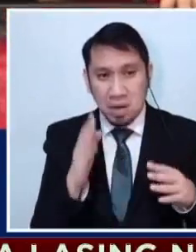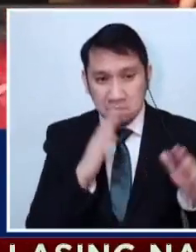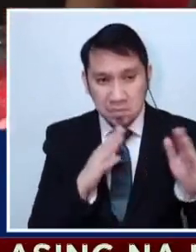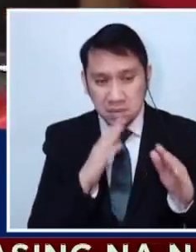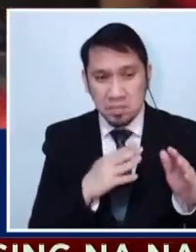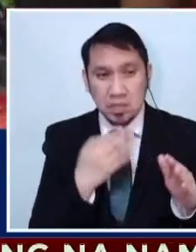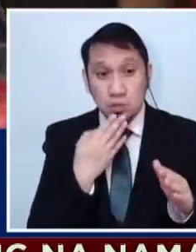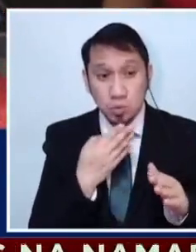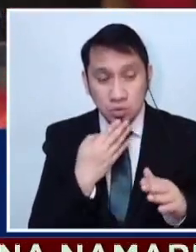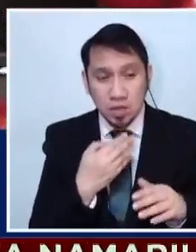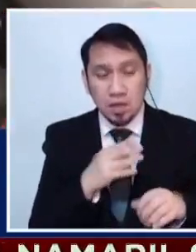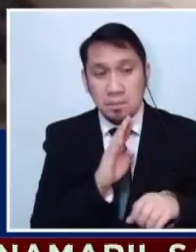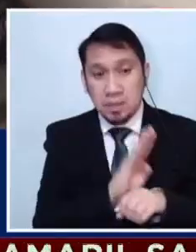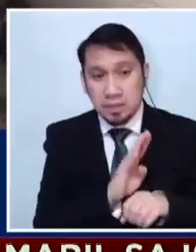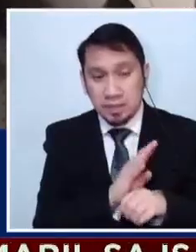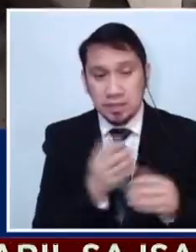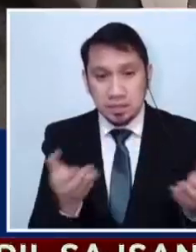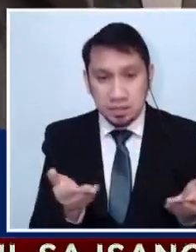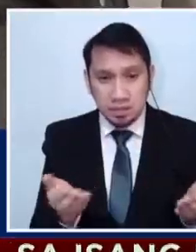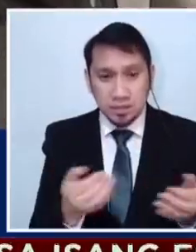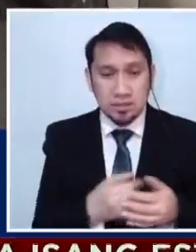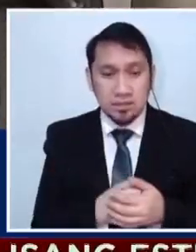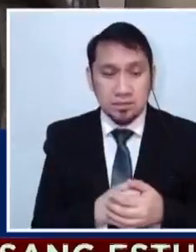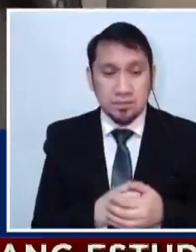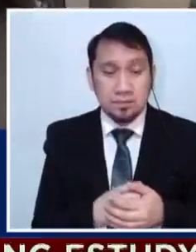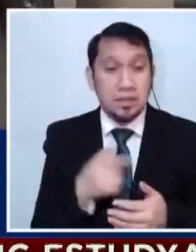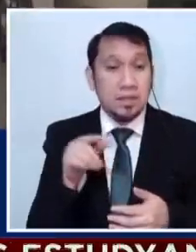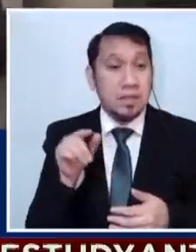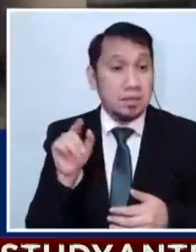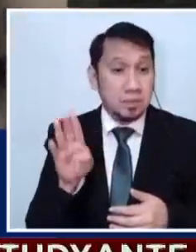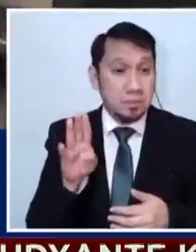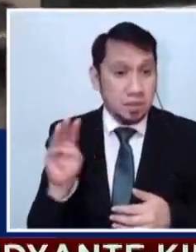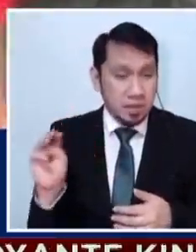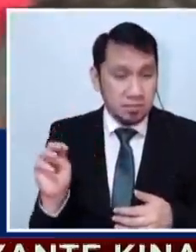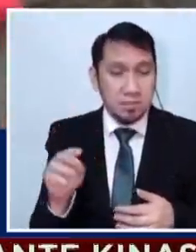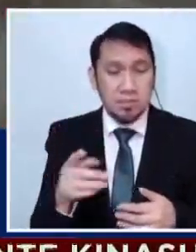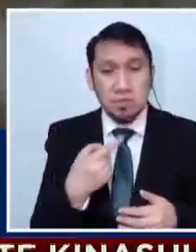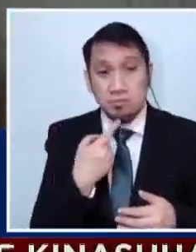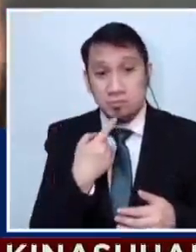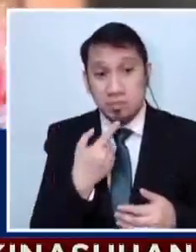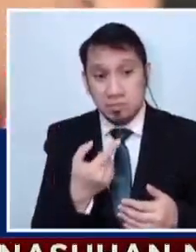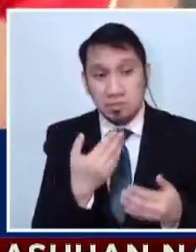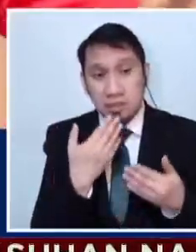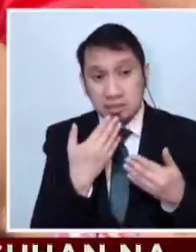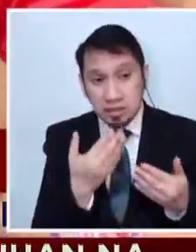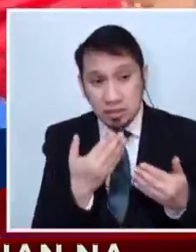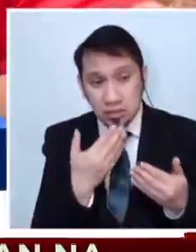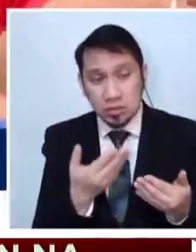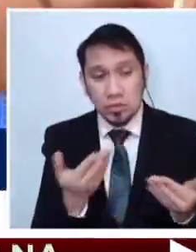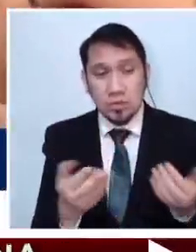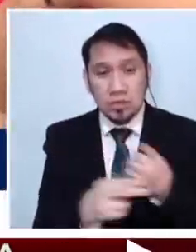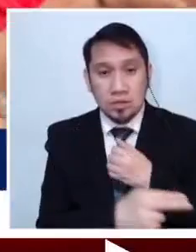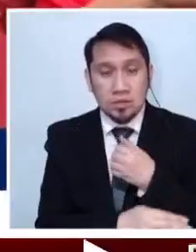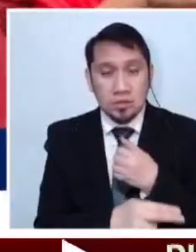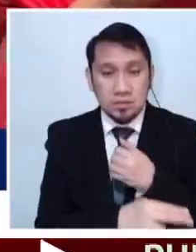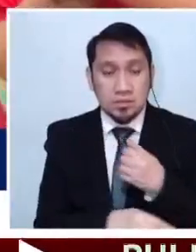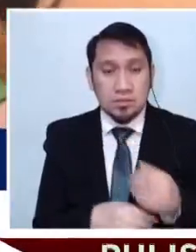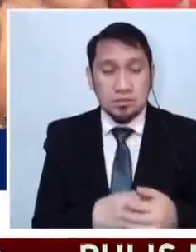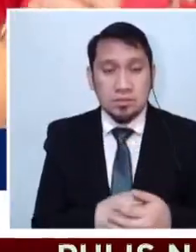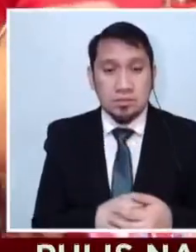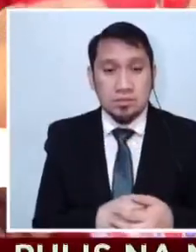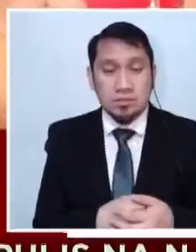Ipinagpapasalamat naman ni Marcos ang suporta ng mga politiko ng probinsya. It has not been traditionally considered our